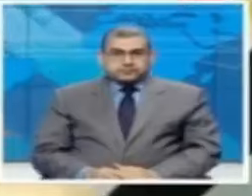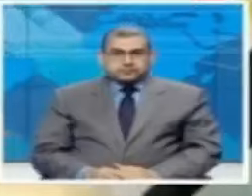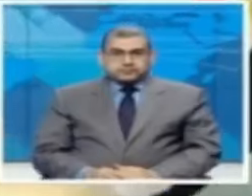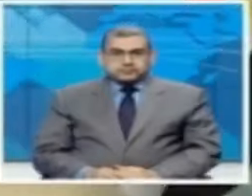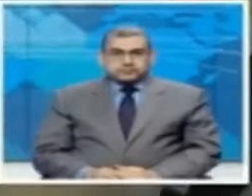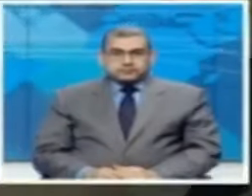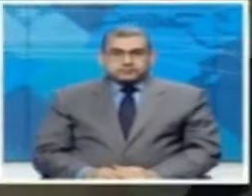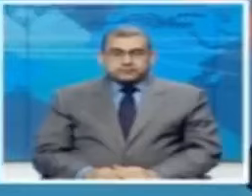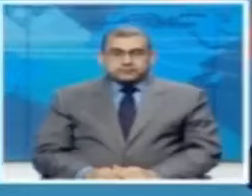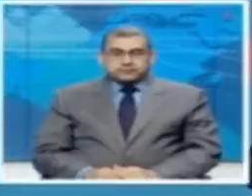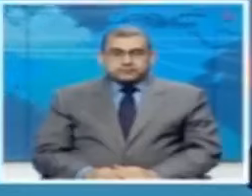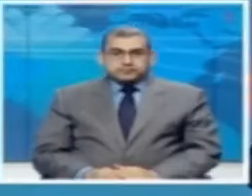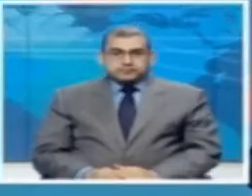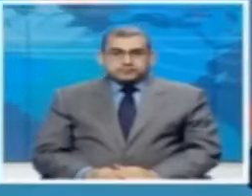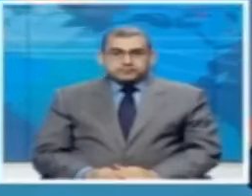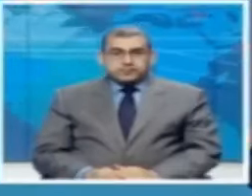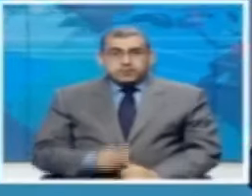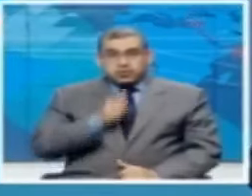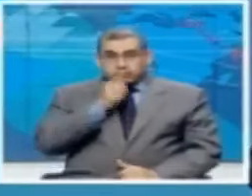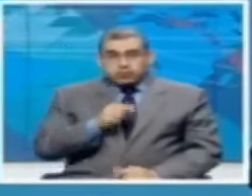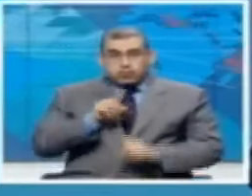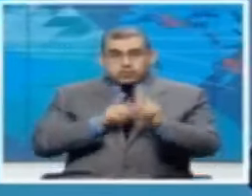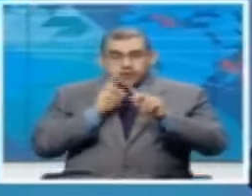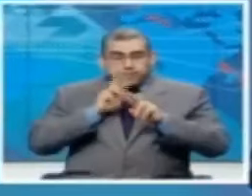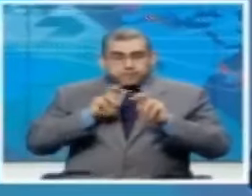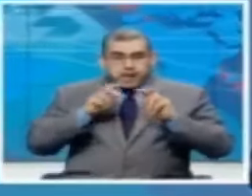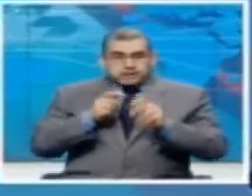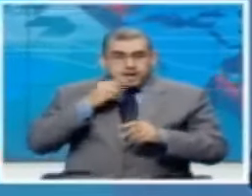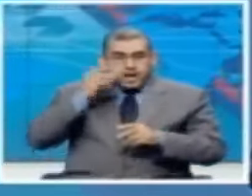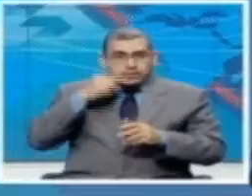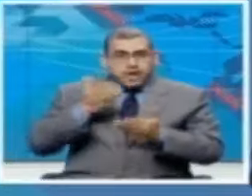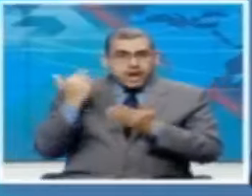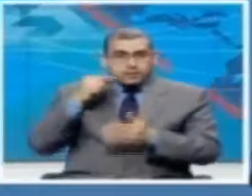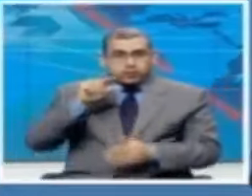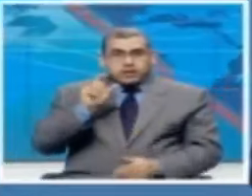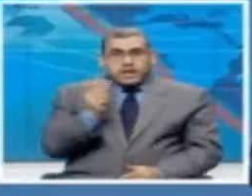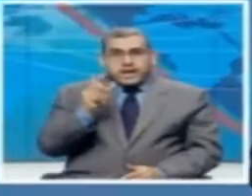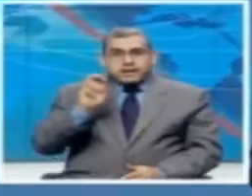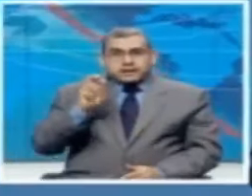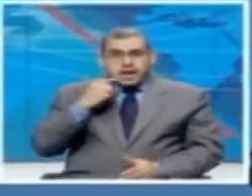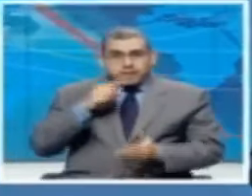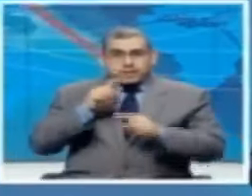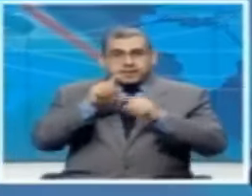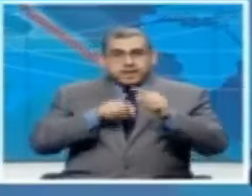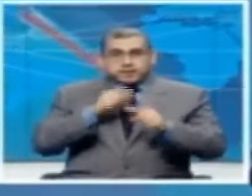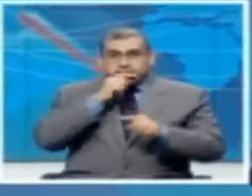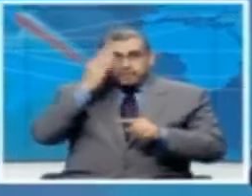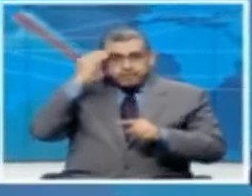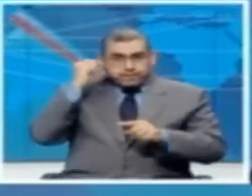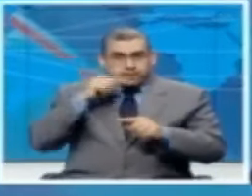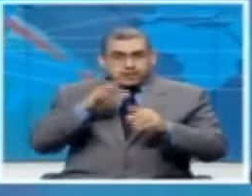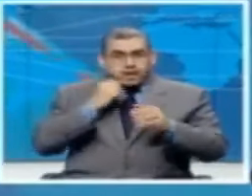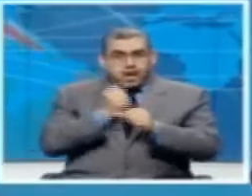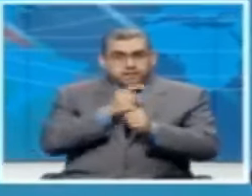الحياه اكدت وزيره البحث العلمي السابقه الكتوره ناديه زخاري ان نسبه النساء والفتيات في